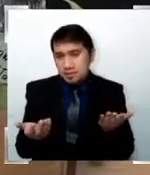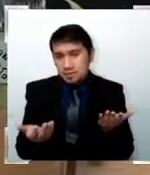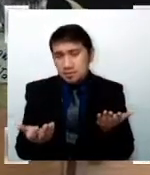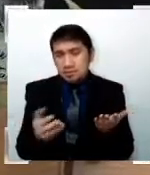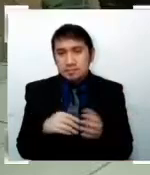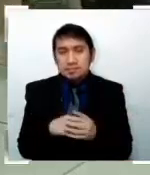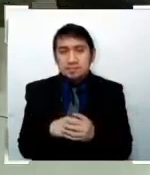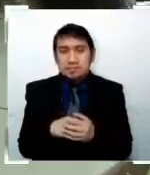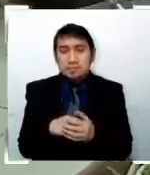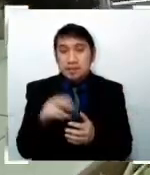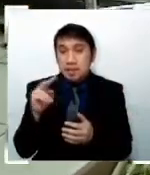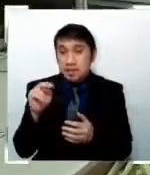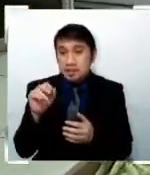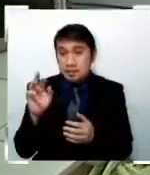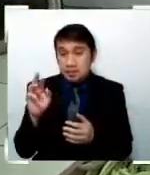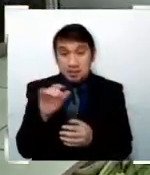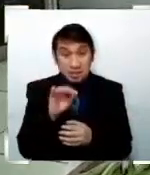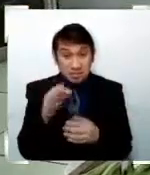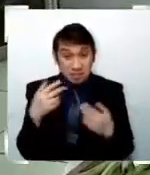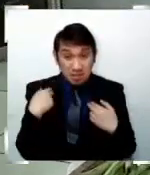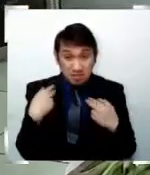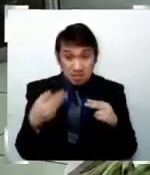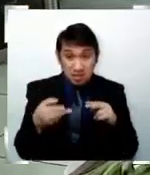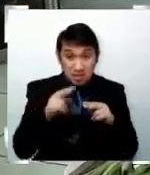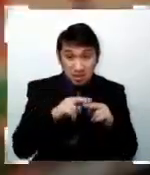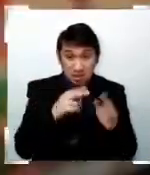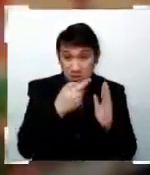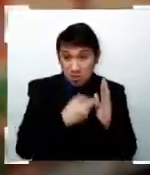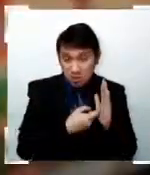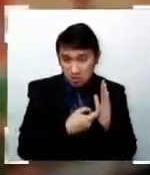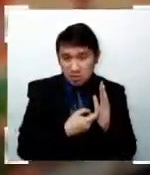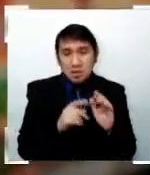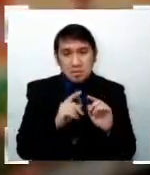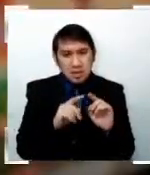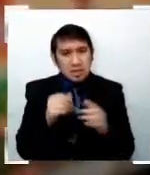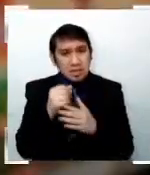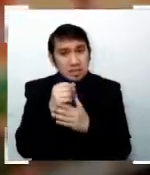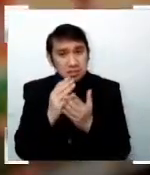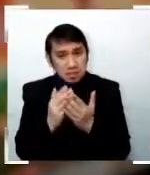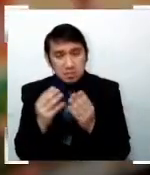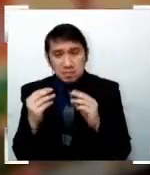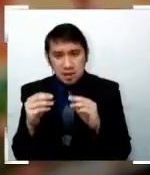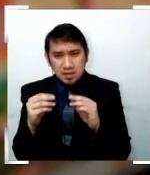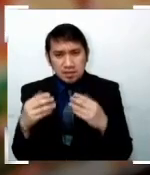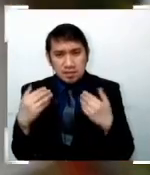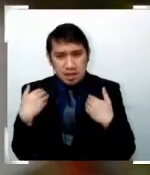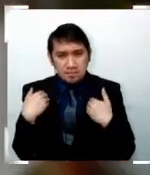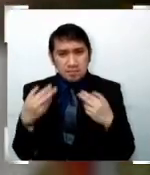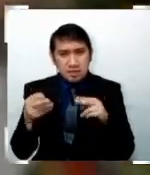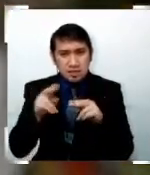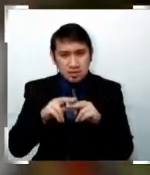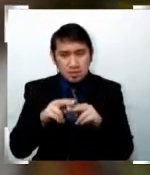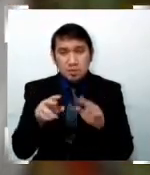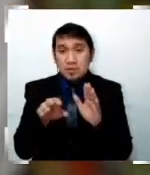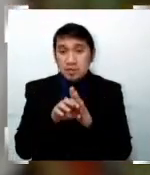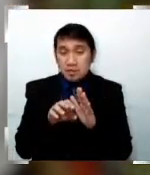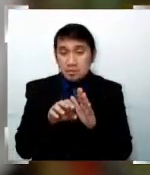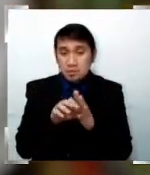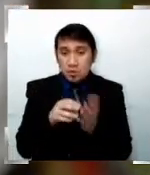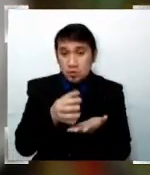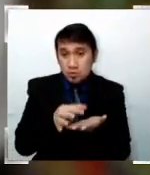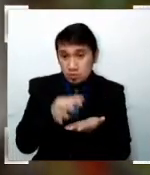daw ito agad mararamdaman. Epektibo na rin ang taas presyo sa ilang pangunahing bilihin tulad ng mga sardinas at iba pang canned